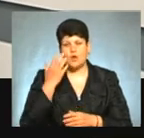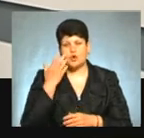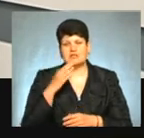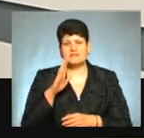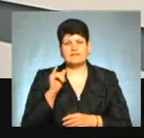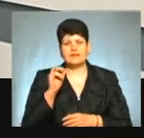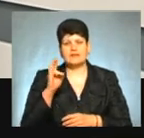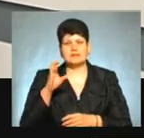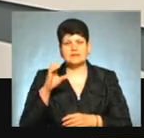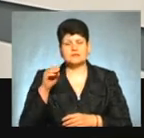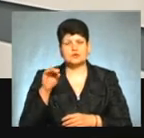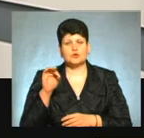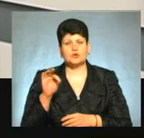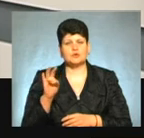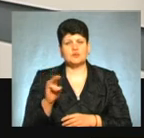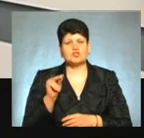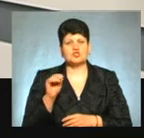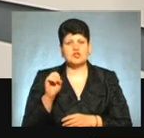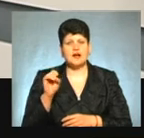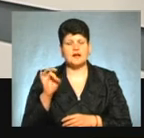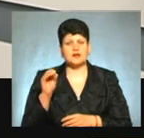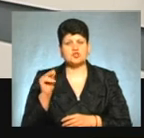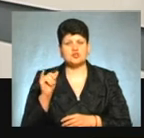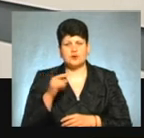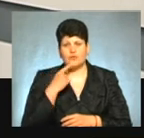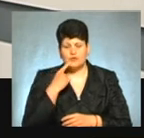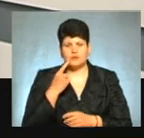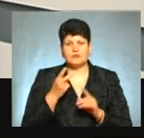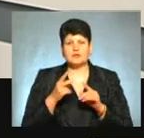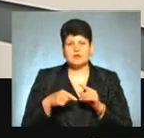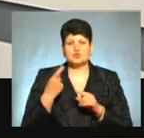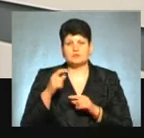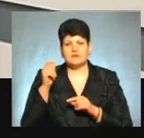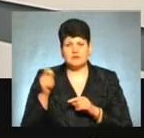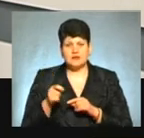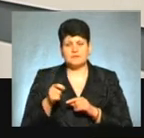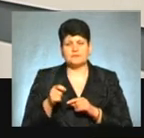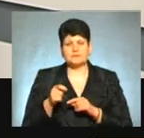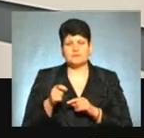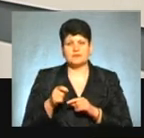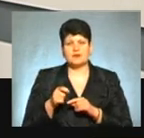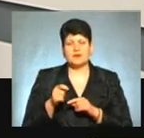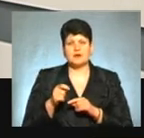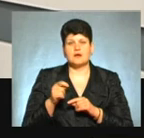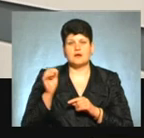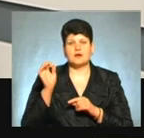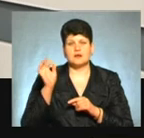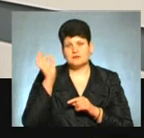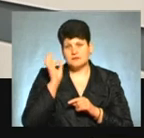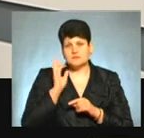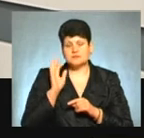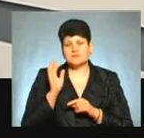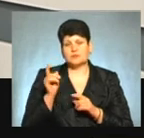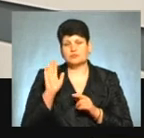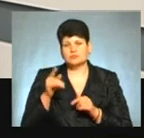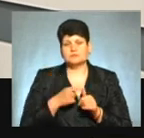колись Вінстону Черчиллю, здається, належала фраза, що в наступній війні фашисти будуть називати себе антифашистами. В